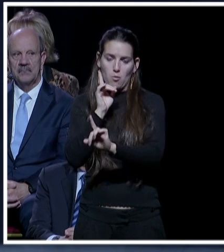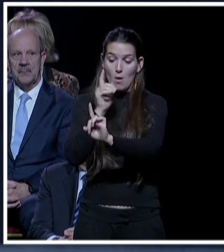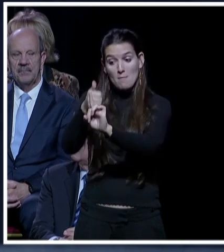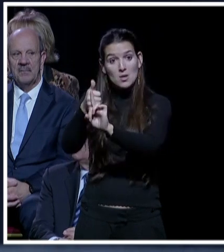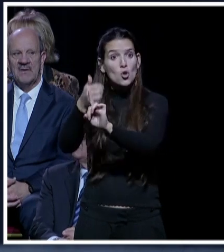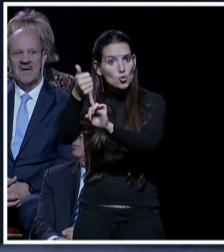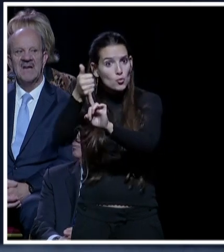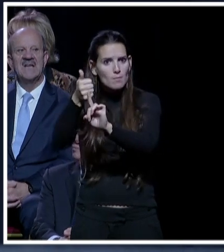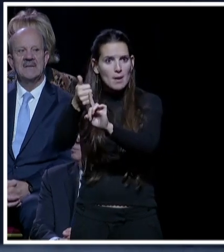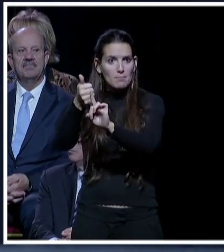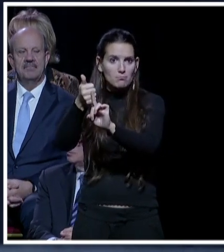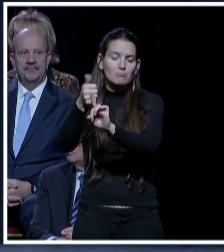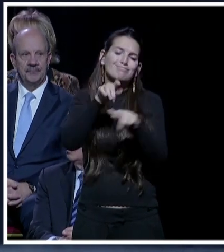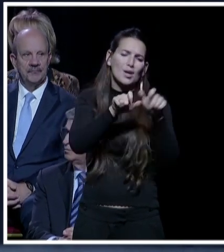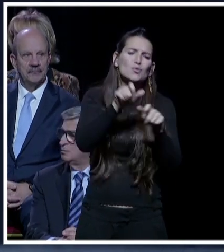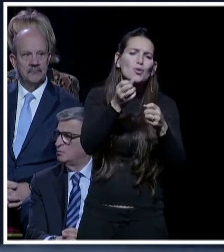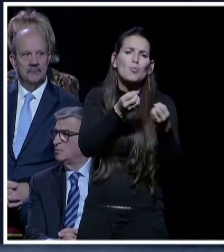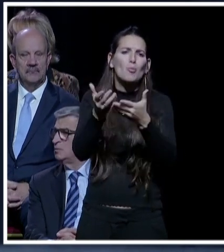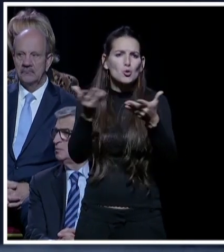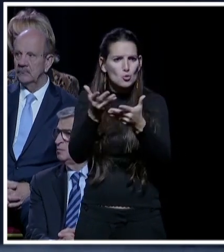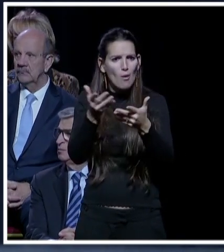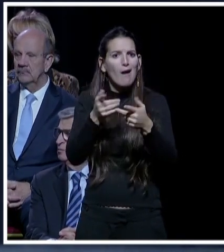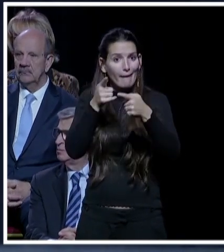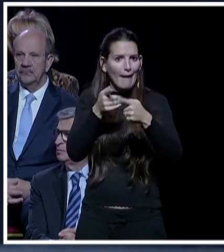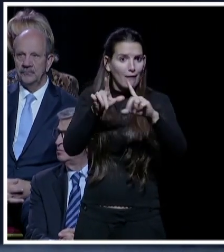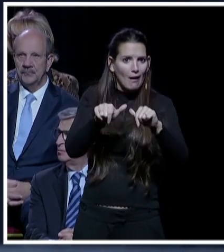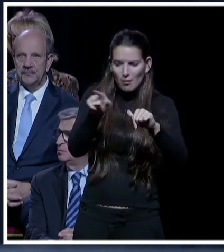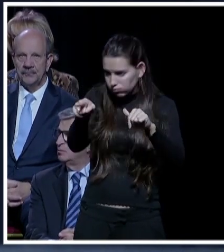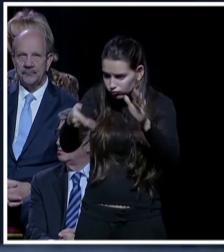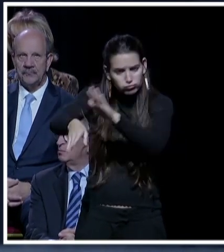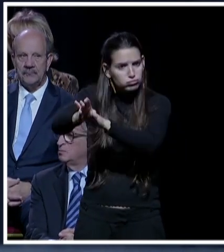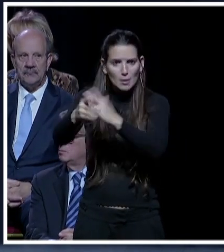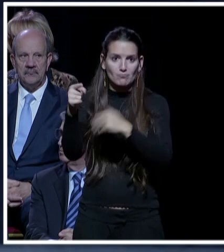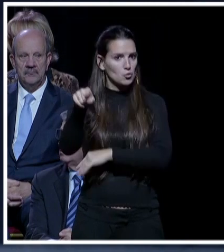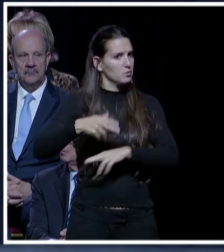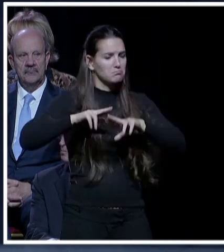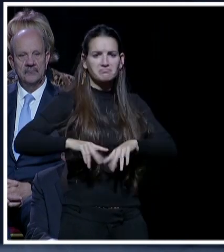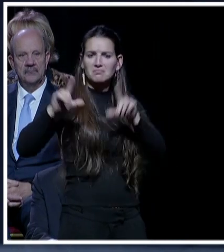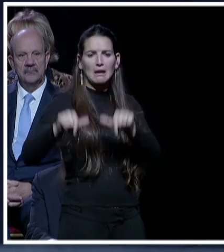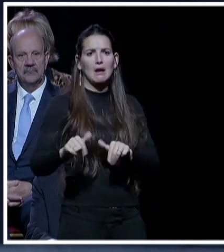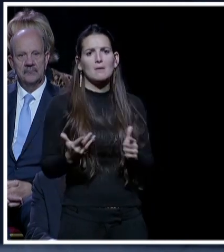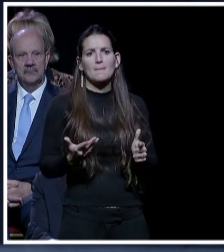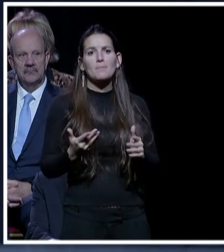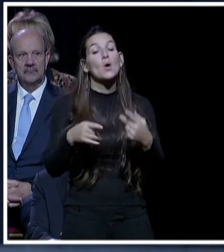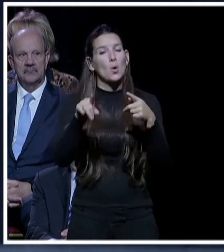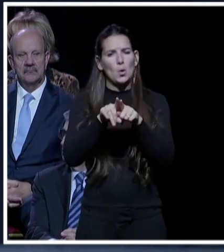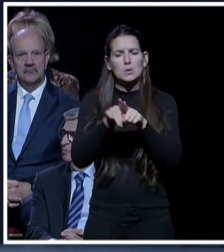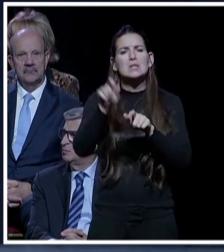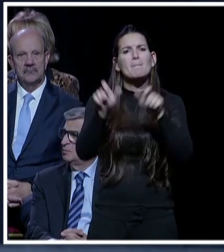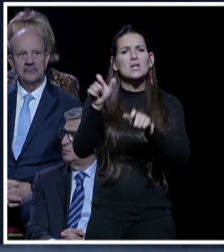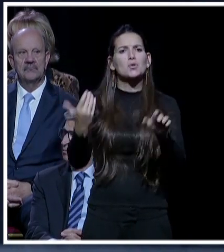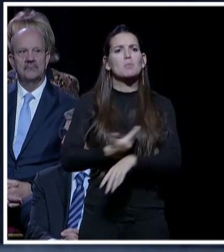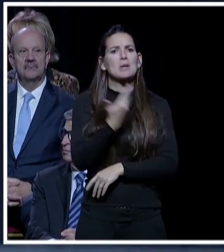proposait de partir au début de la guerre et qu'il fait face à l'agresseur. C'était très émouvant aussi de rencontrer des blessés de guerre et